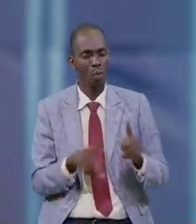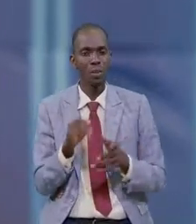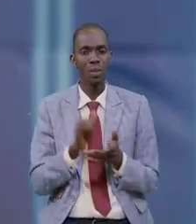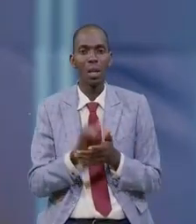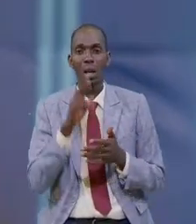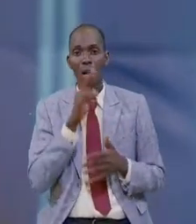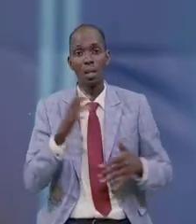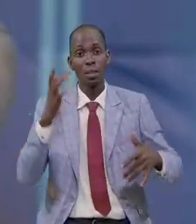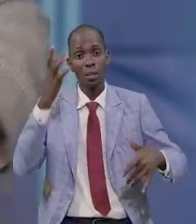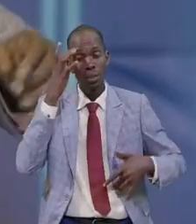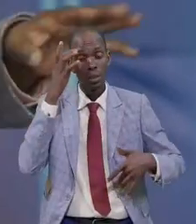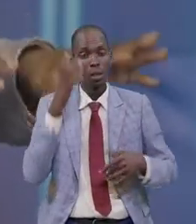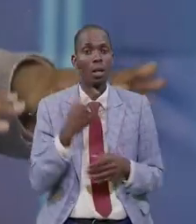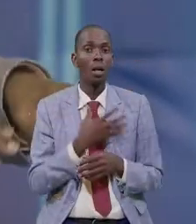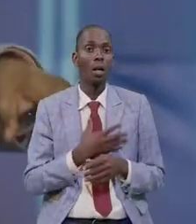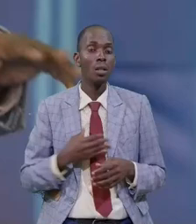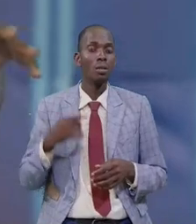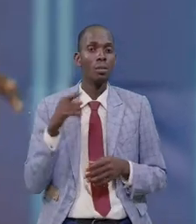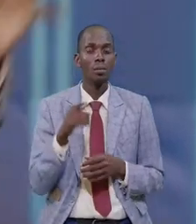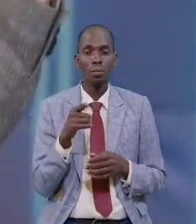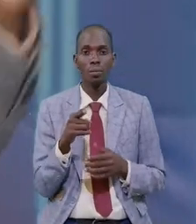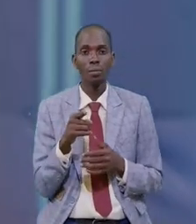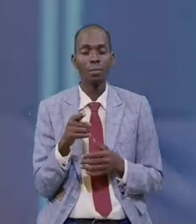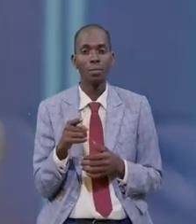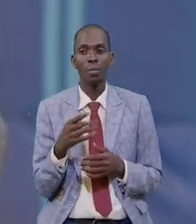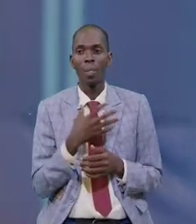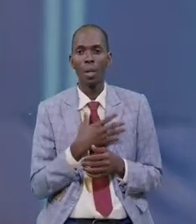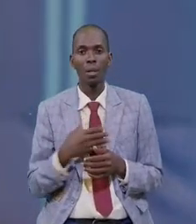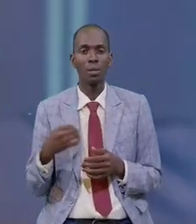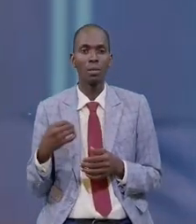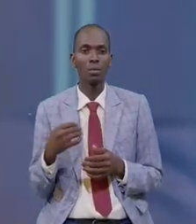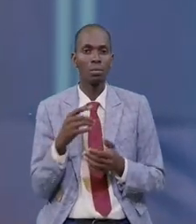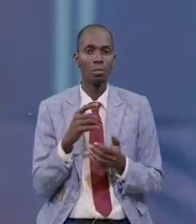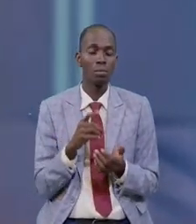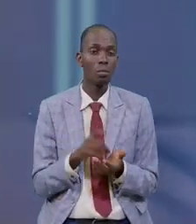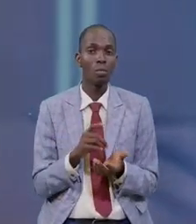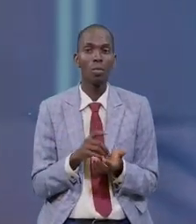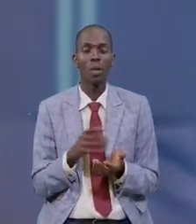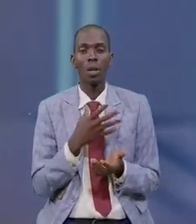quelque chose tu es sur la voix des docteurs des infirmier